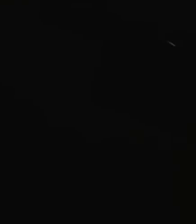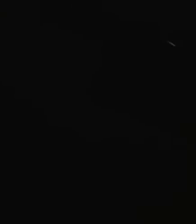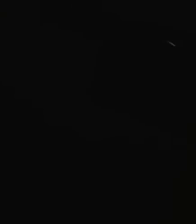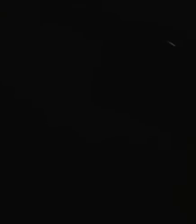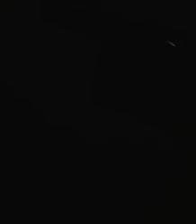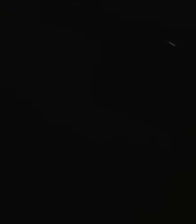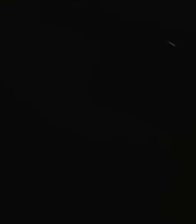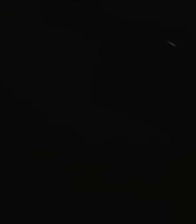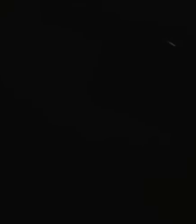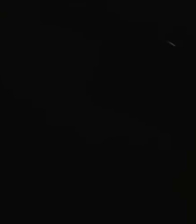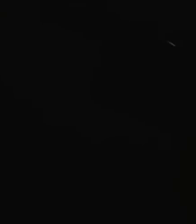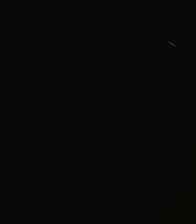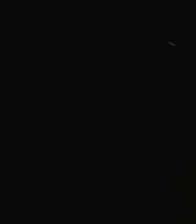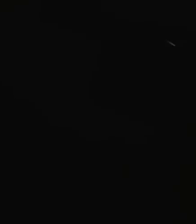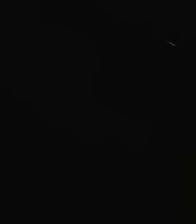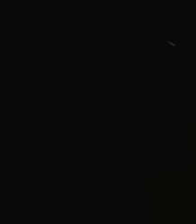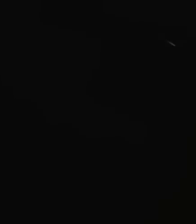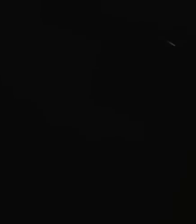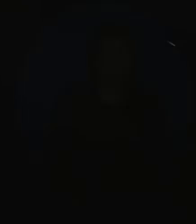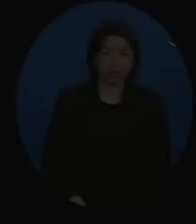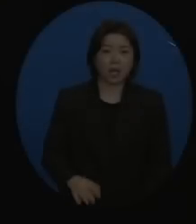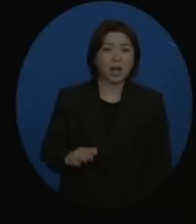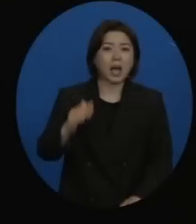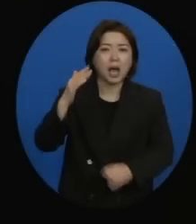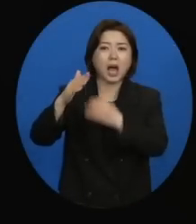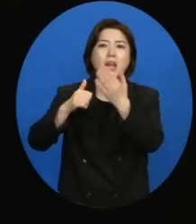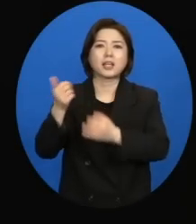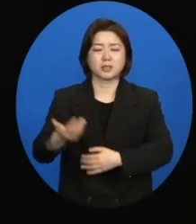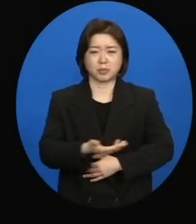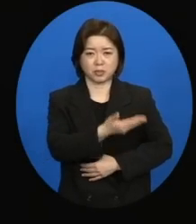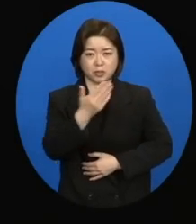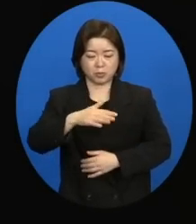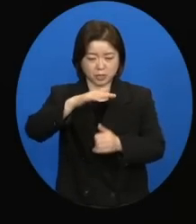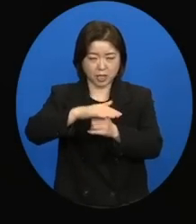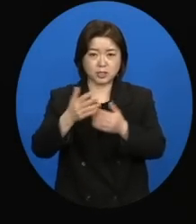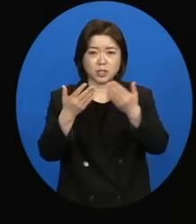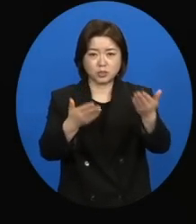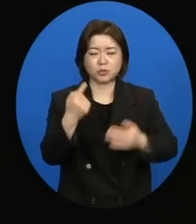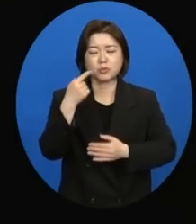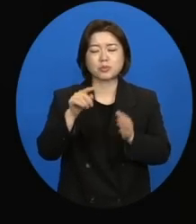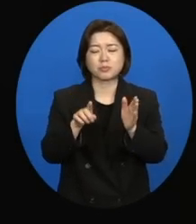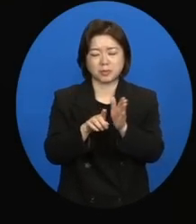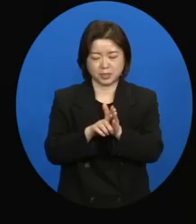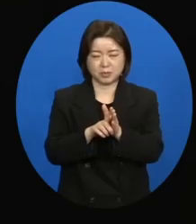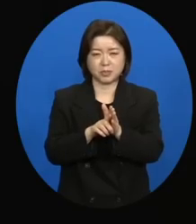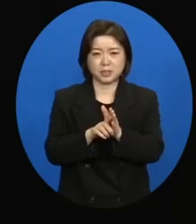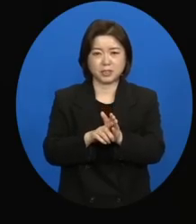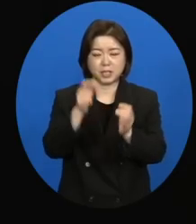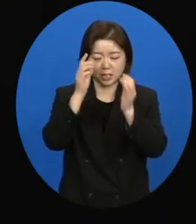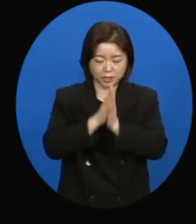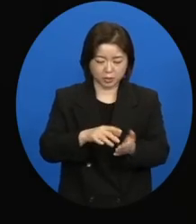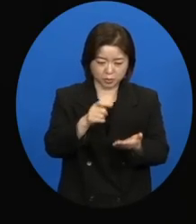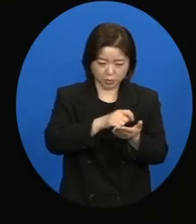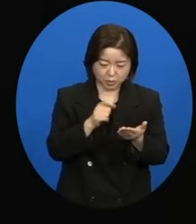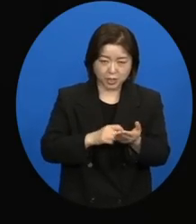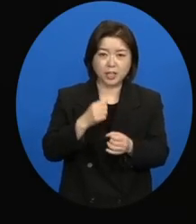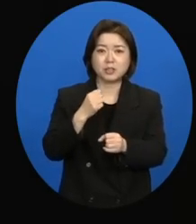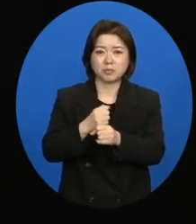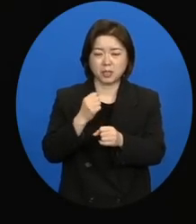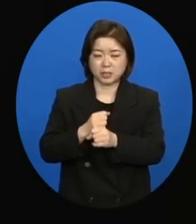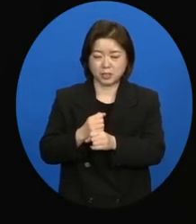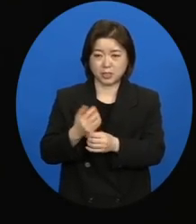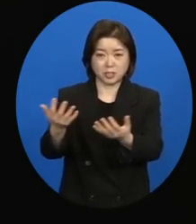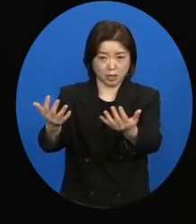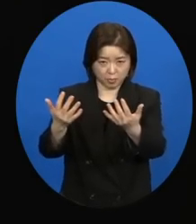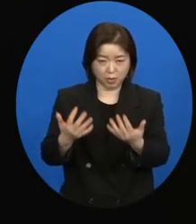때 우리 사람이 목사님이 안수하는 것이 아니라 하나님께서 여러분들에게 친히 안수해 주실 줄로 믿습니다. 우리 기도카드 작성하셔서